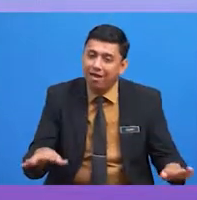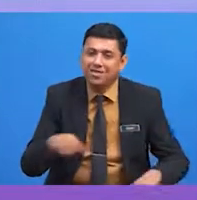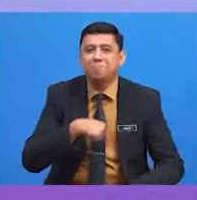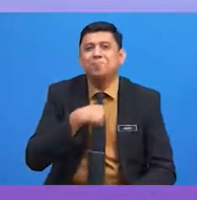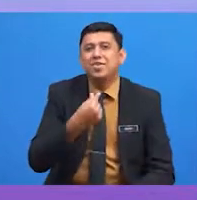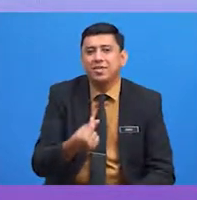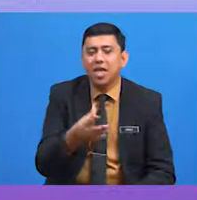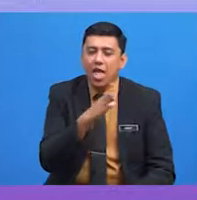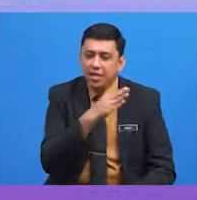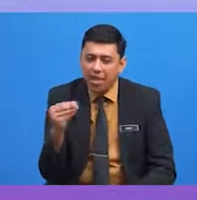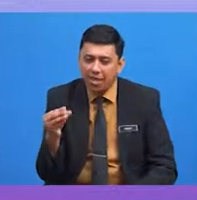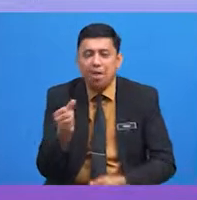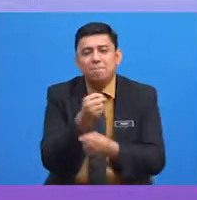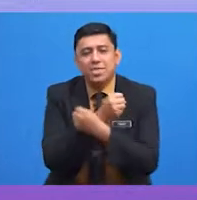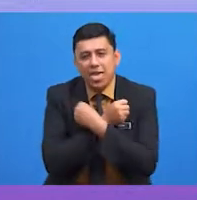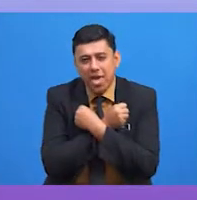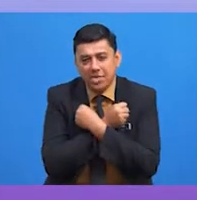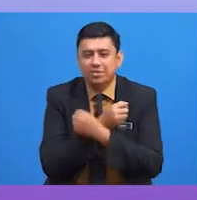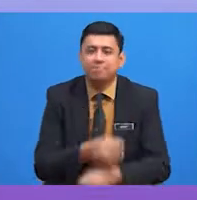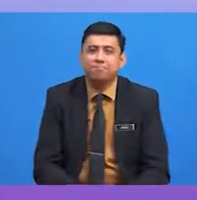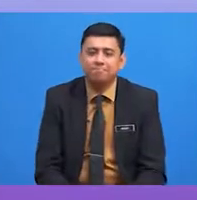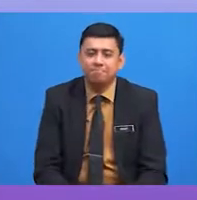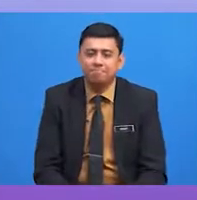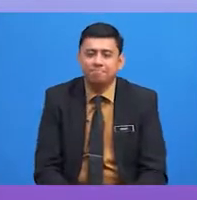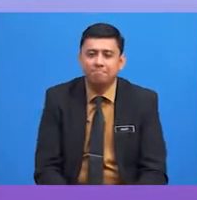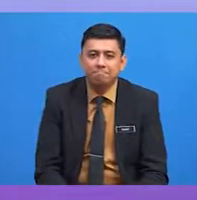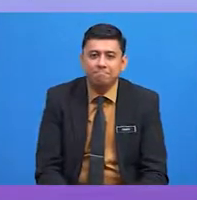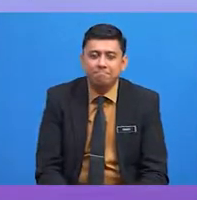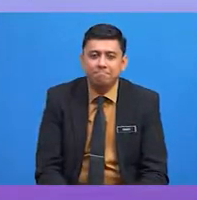gembira dan penyayang.